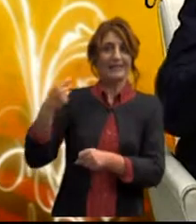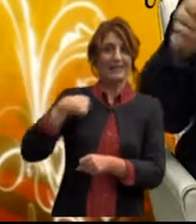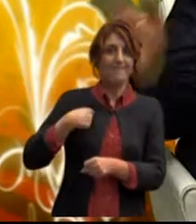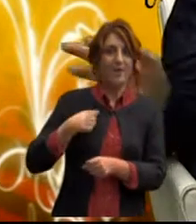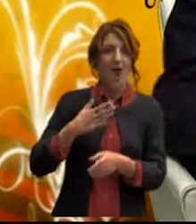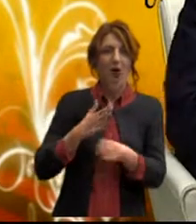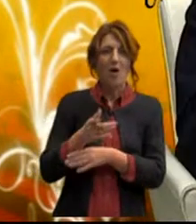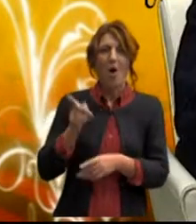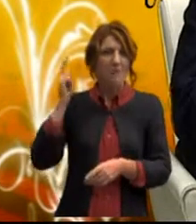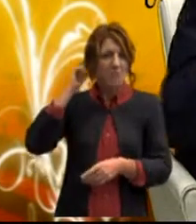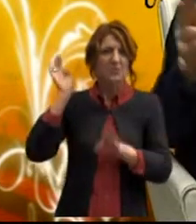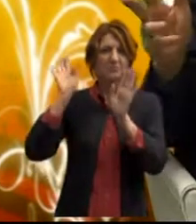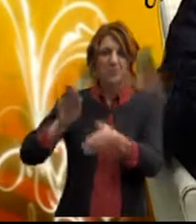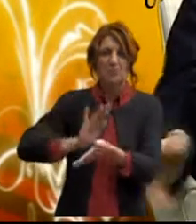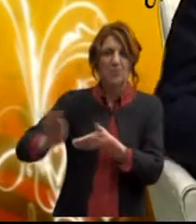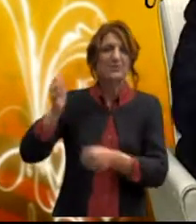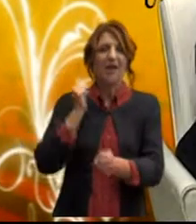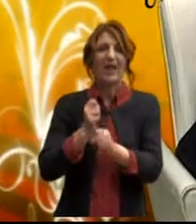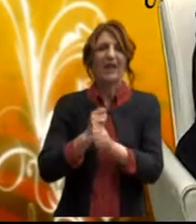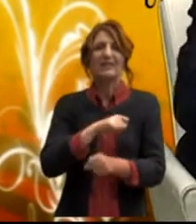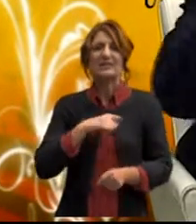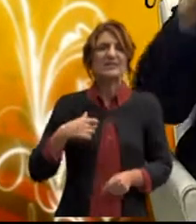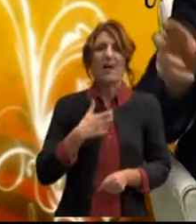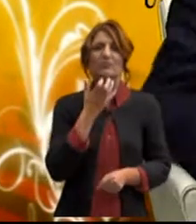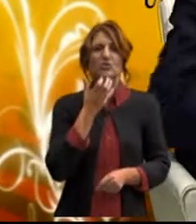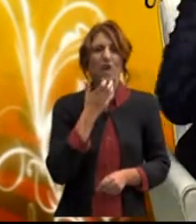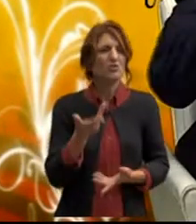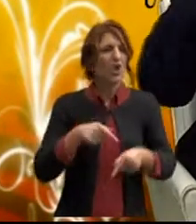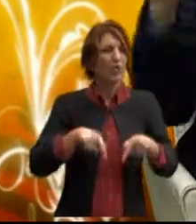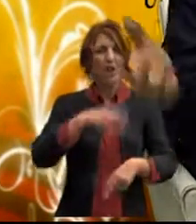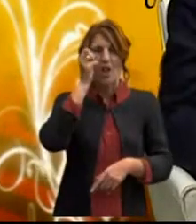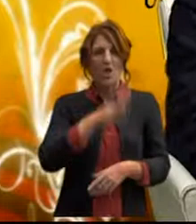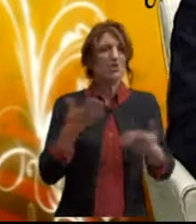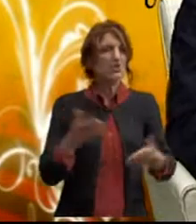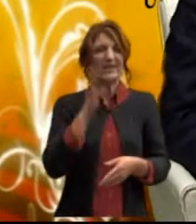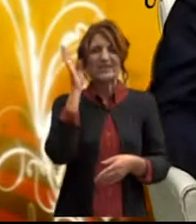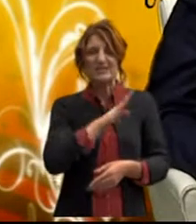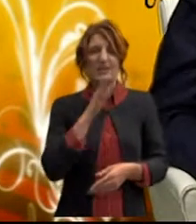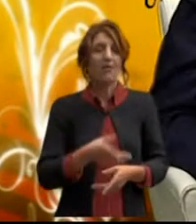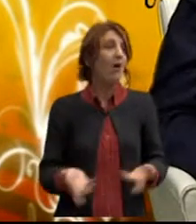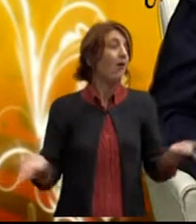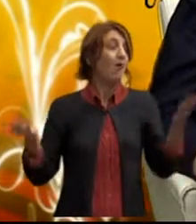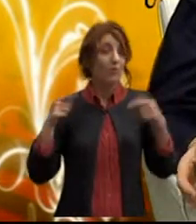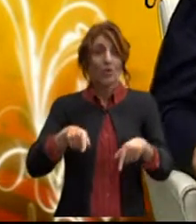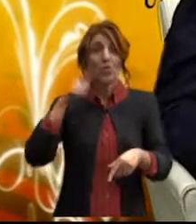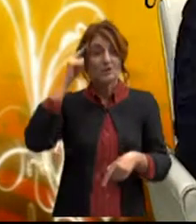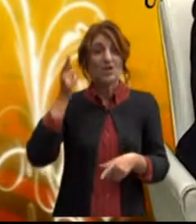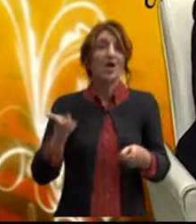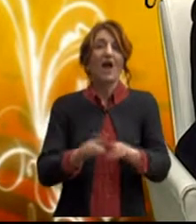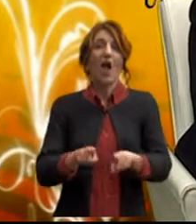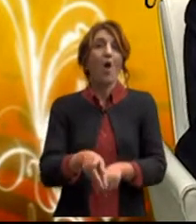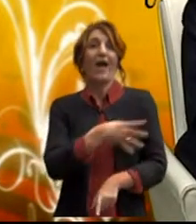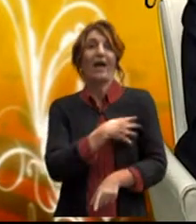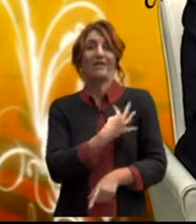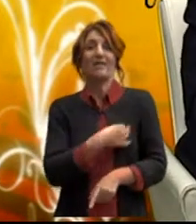sad proizvodi šta hoće, pa onda počnemo gledati šta je crno, šta je loše u Hrvatskoj, onda bi ispalo da je Hrvatska najgora zemlja na svijetu. Ali ja se nikad